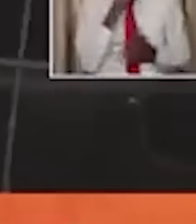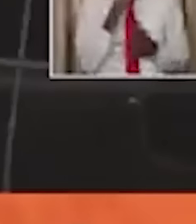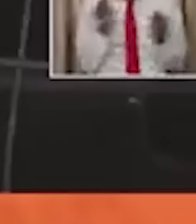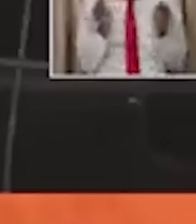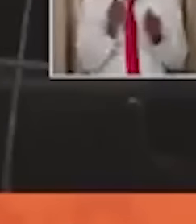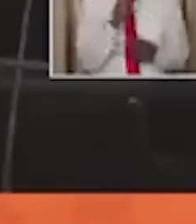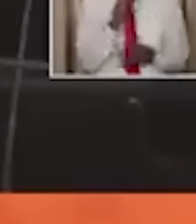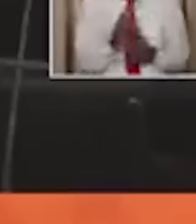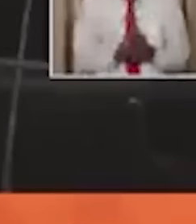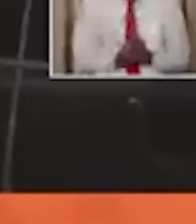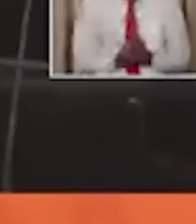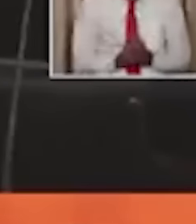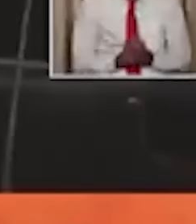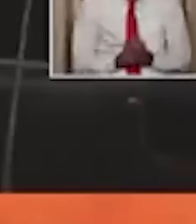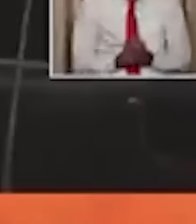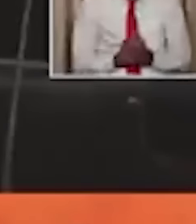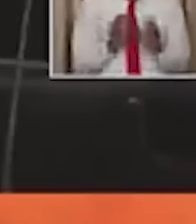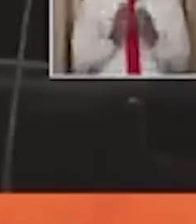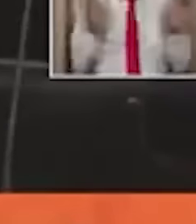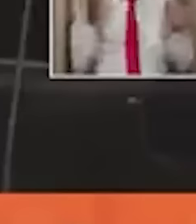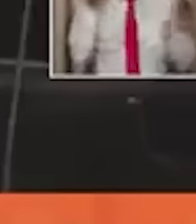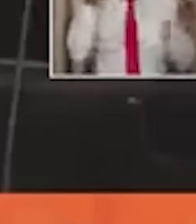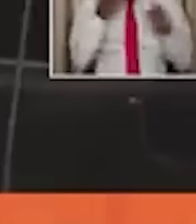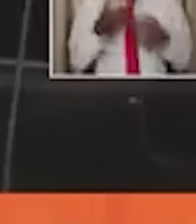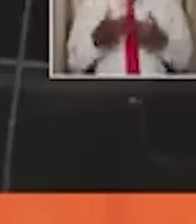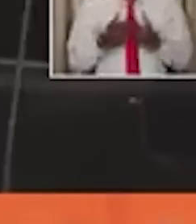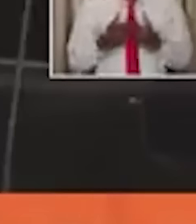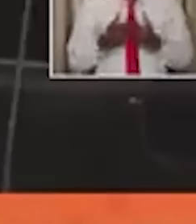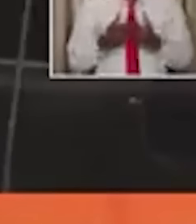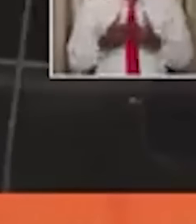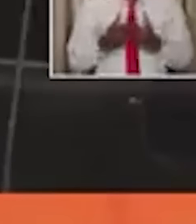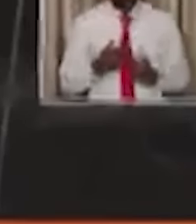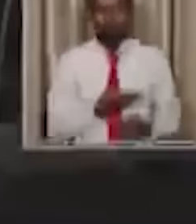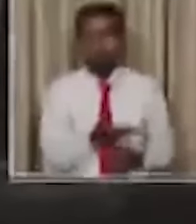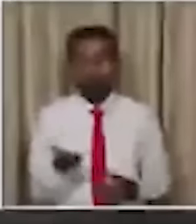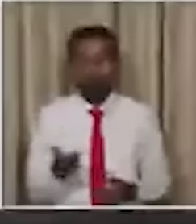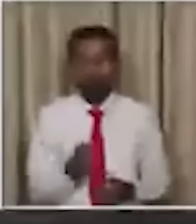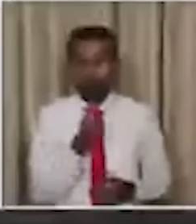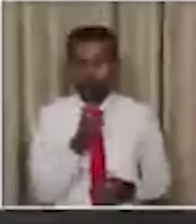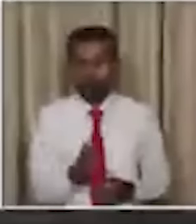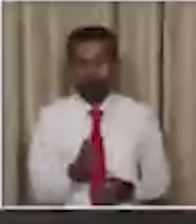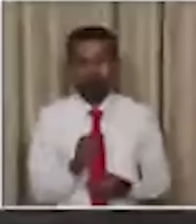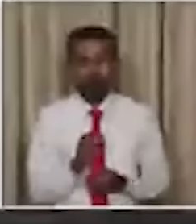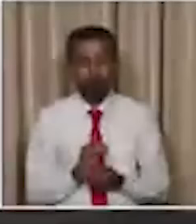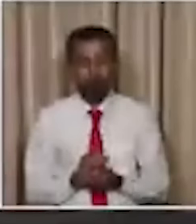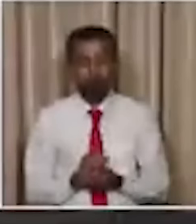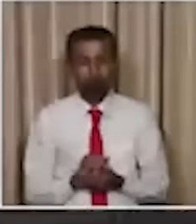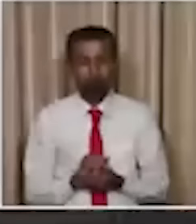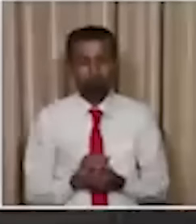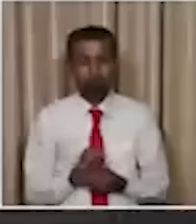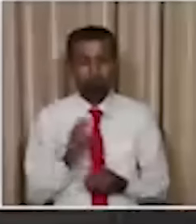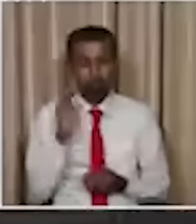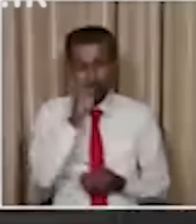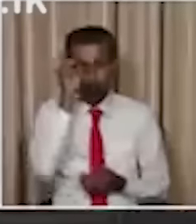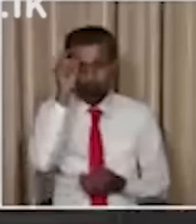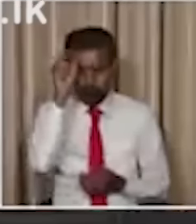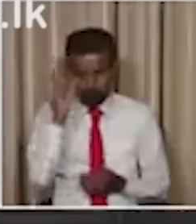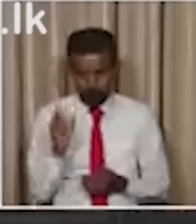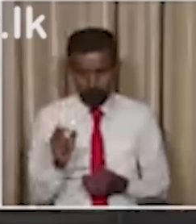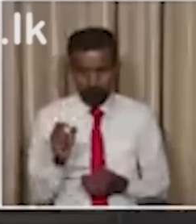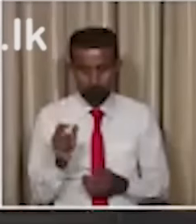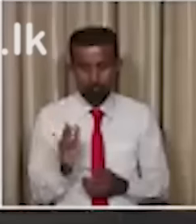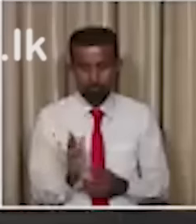පුළුවන්. එම ප්‍රකාශය සම්බන්ධව මාහට මෙම සභාවයට දැනුම් දීමට තිබෙන්නේ මෛත්‍රීපාල සිරිසේන